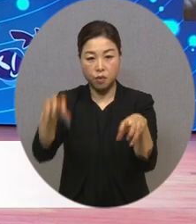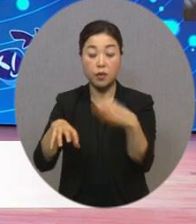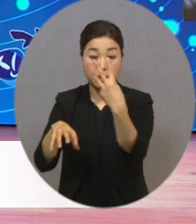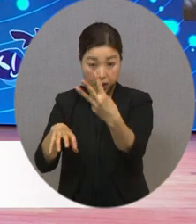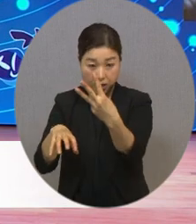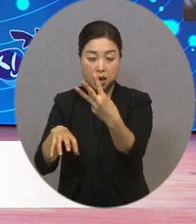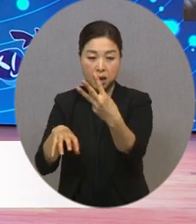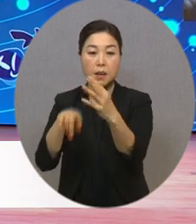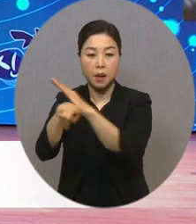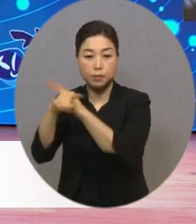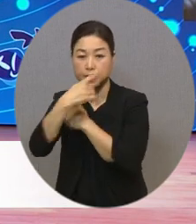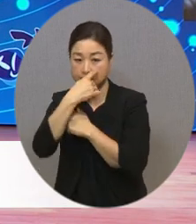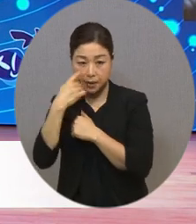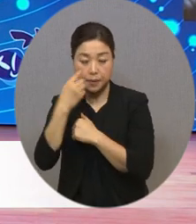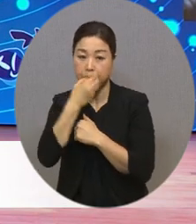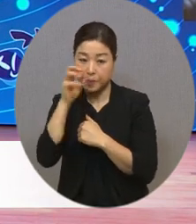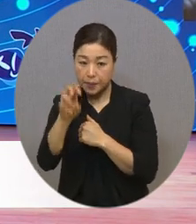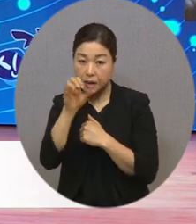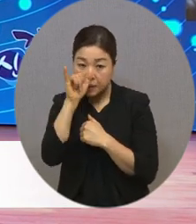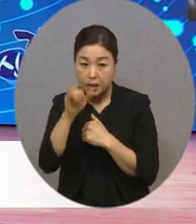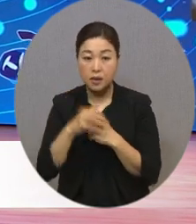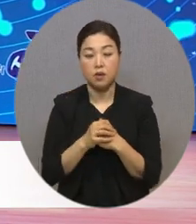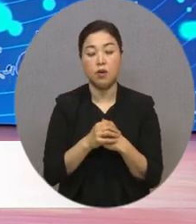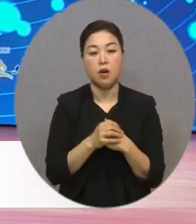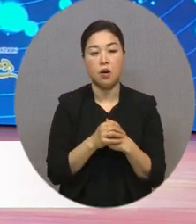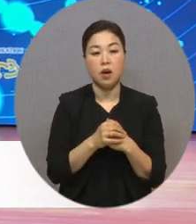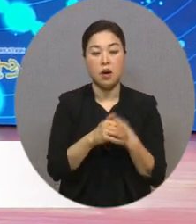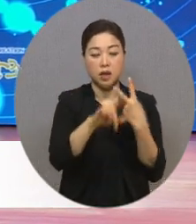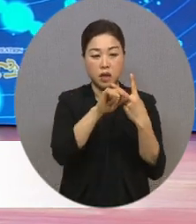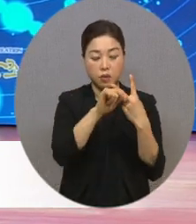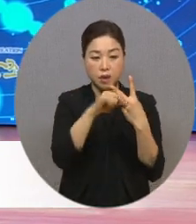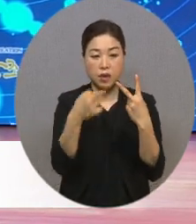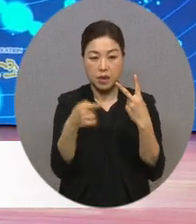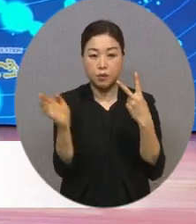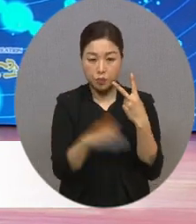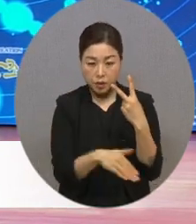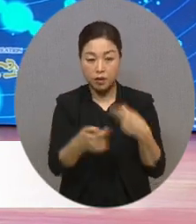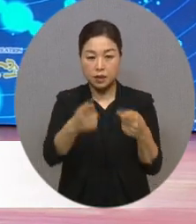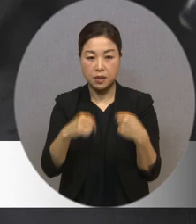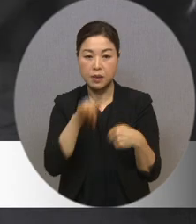인증이며 다음 달 1일부터 22일까지 참여 신청을 받습니다.